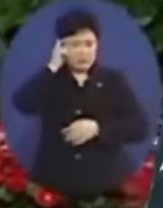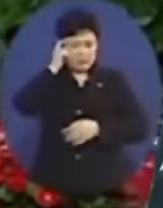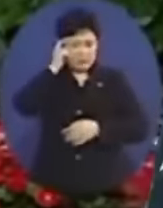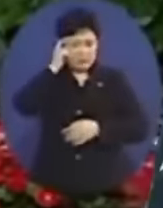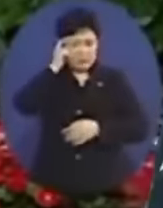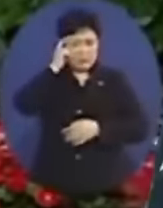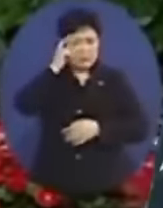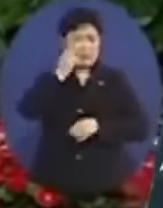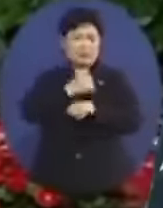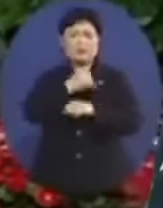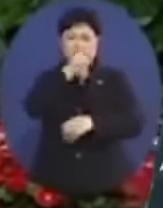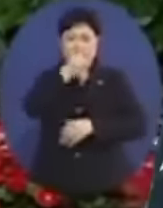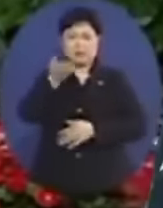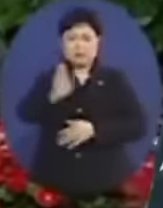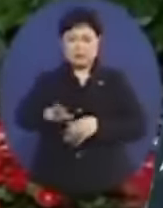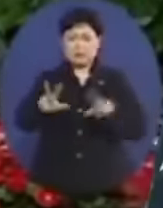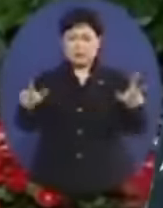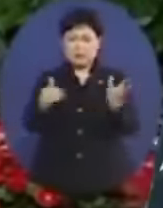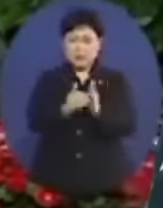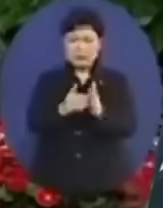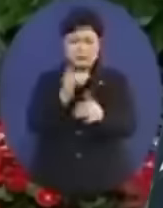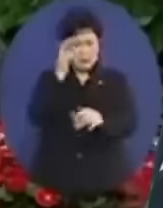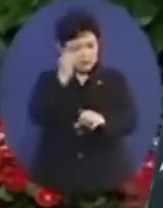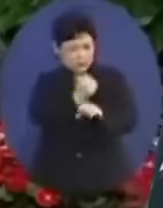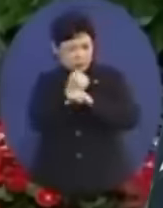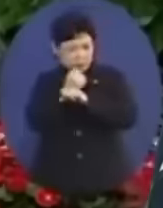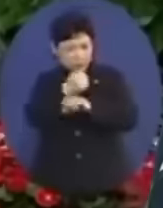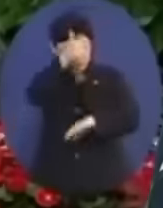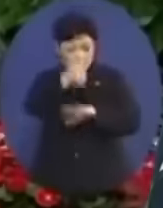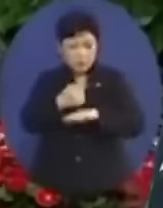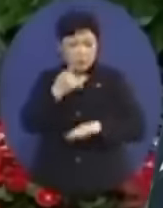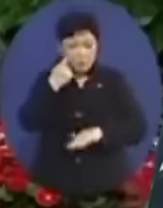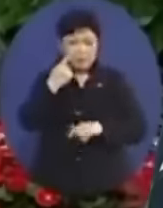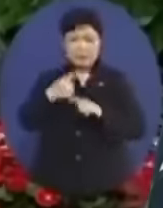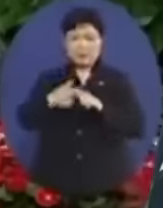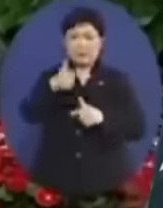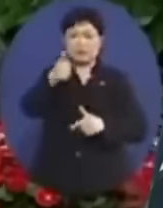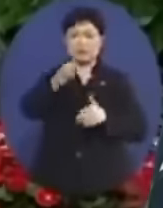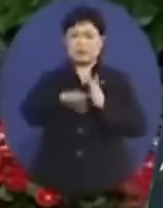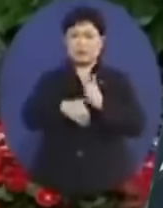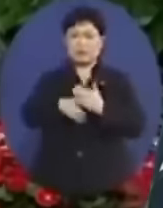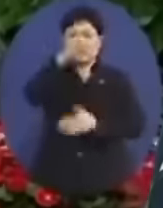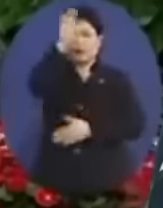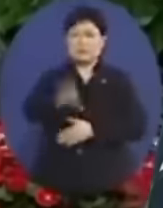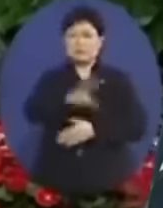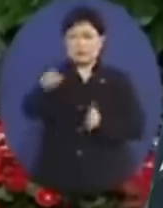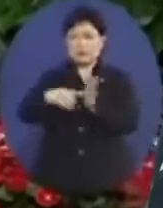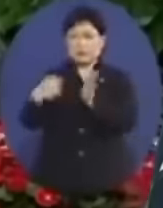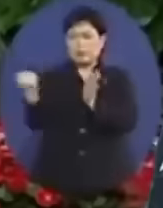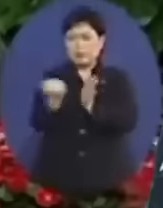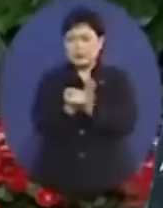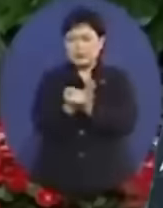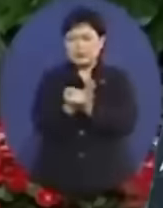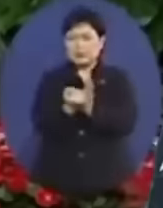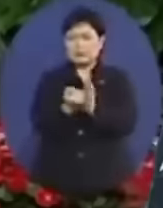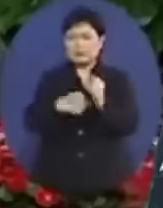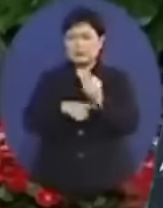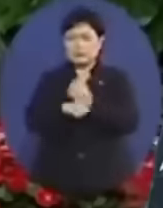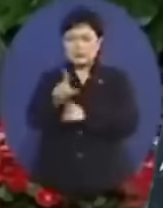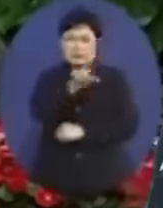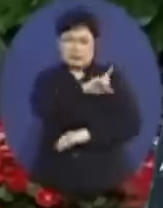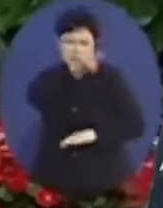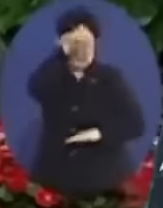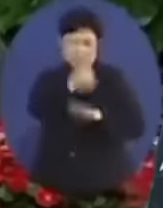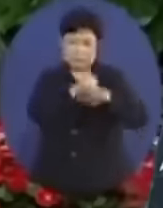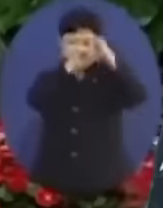생각합니다 그러나 지금까지 연구 결과에 의하면 예수님 시절에 십자가에 못 박겠다는 것 정보은 제일 마지막